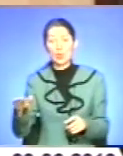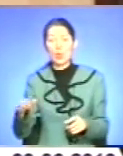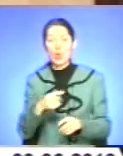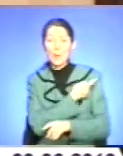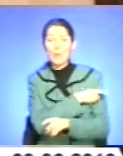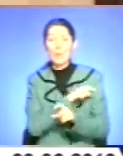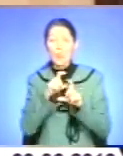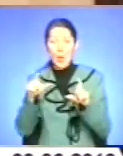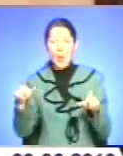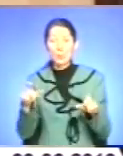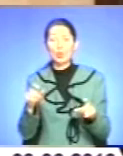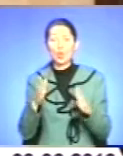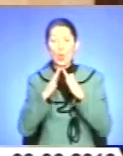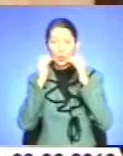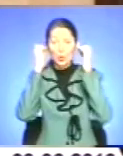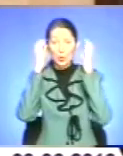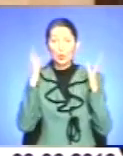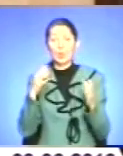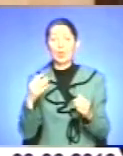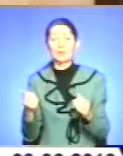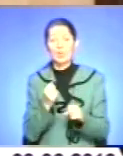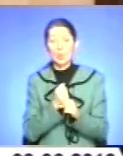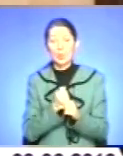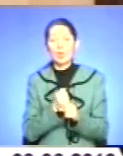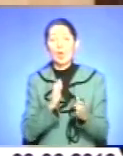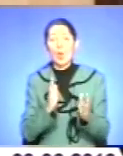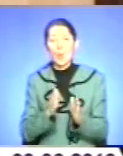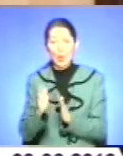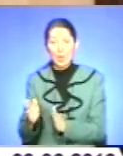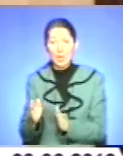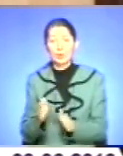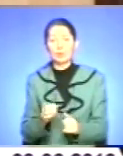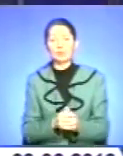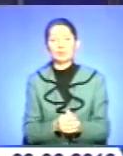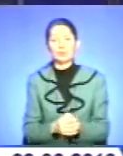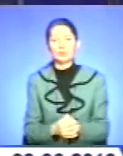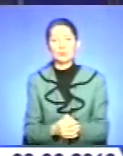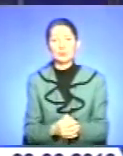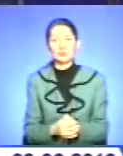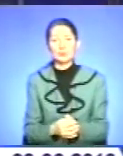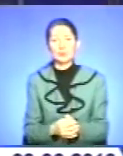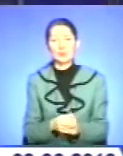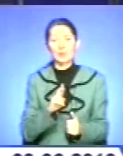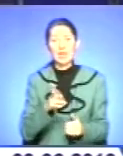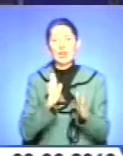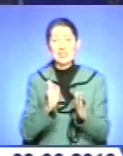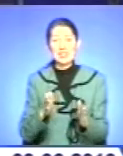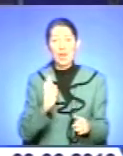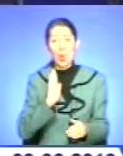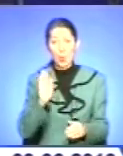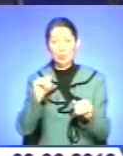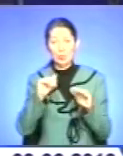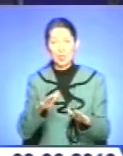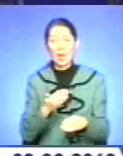ФАП по амбулаторію, будинок культури, знову привести його до стандартів і навести там порядок. Як тільки буде розпорядження